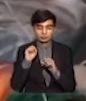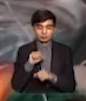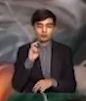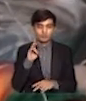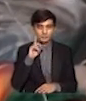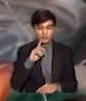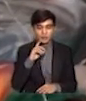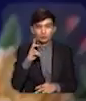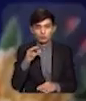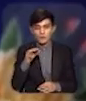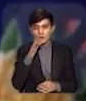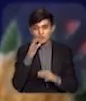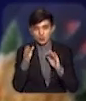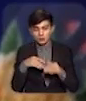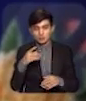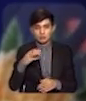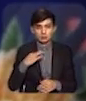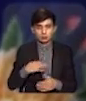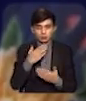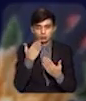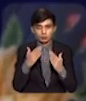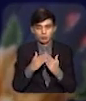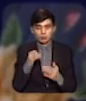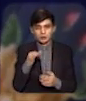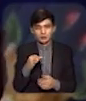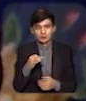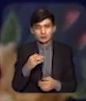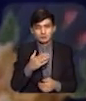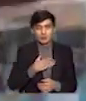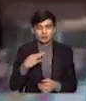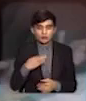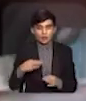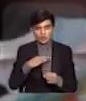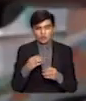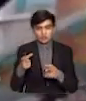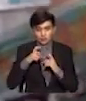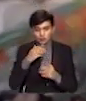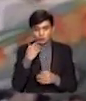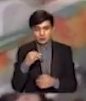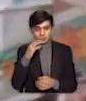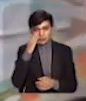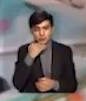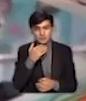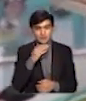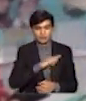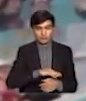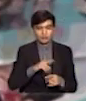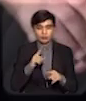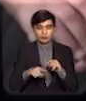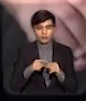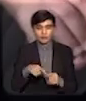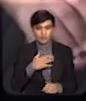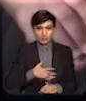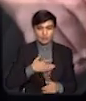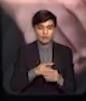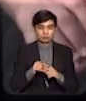соң ұлының үйде жоқ екенін байқайды. Жалғызынан хат хабар ала алмай қабырғасы қайысып отырған әке күн өткен сайын күдік күшейіп, уайым